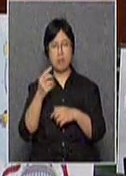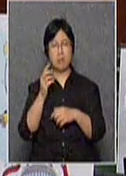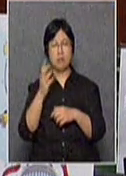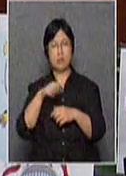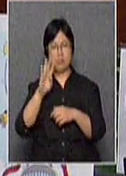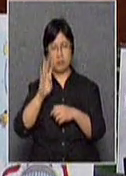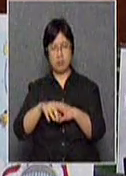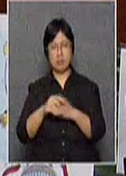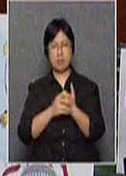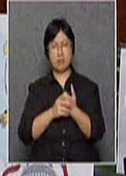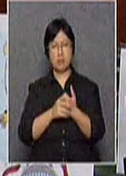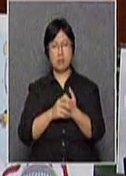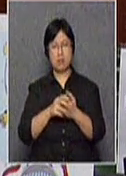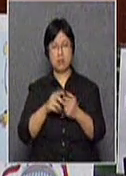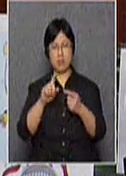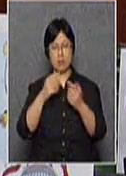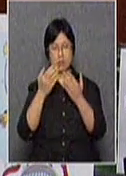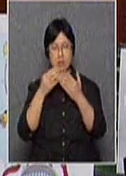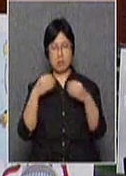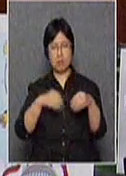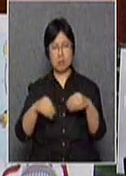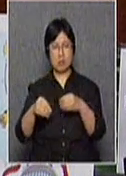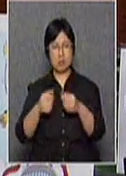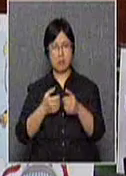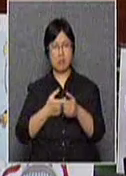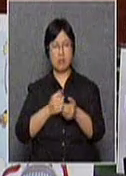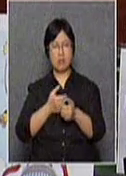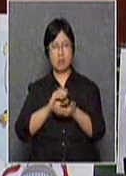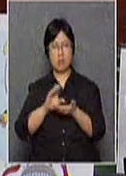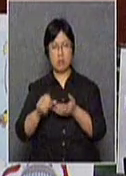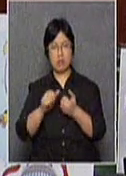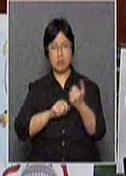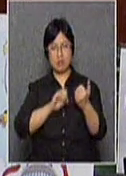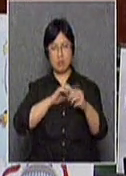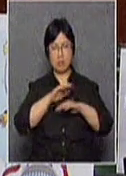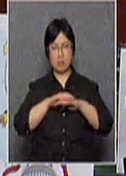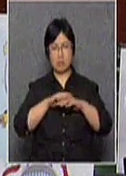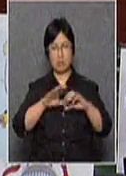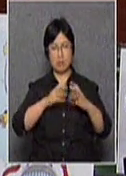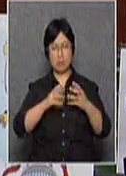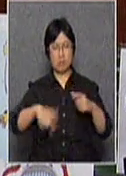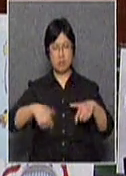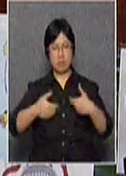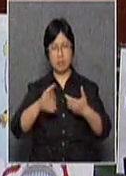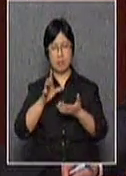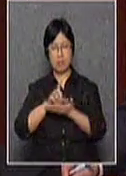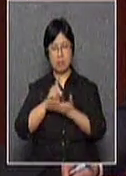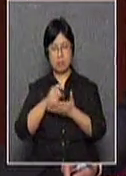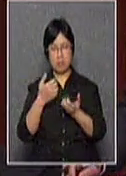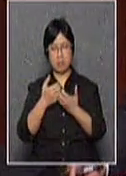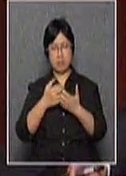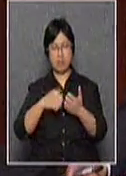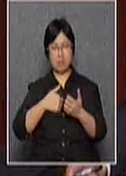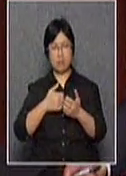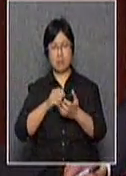47,704,000元，相當於大學教育資助委員會一般部門開支的全年預算。 現在各位提